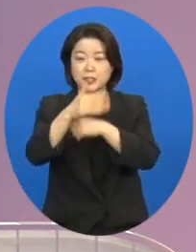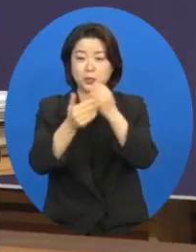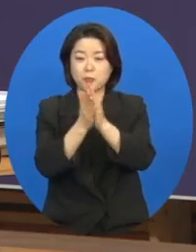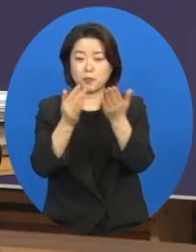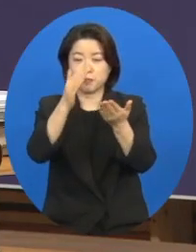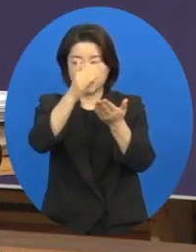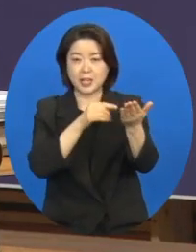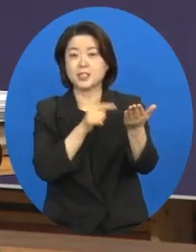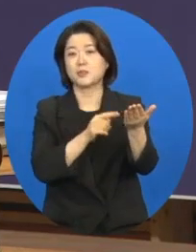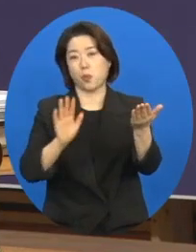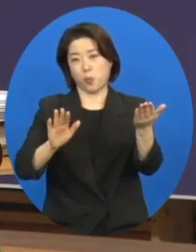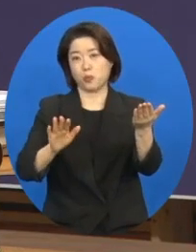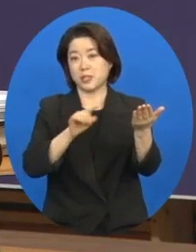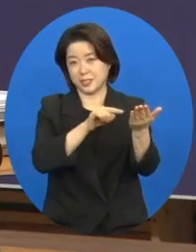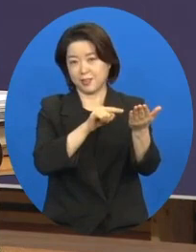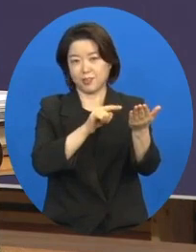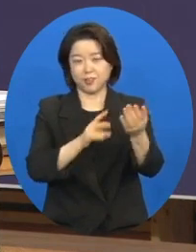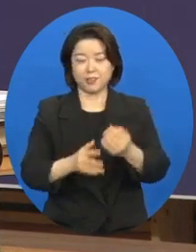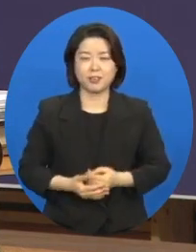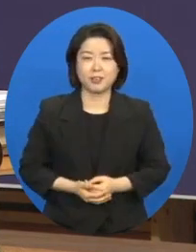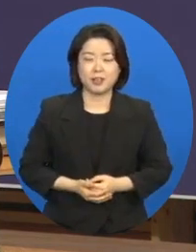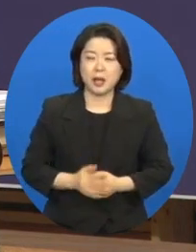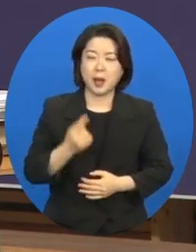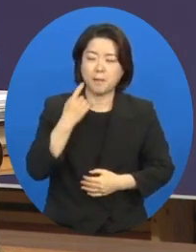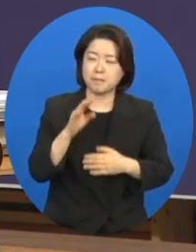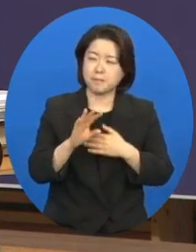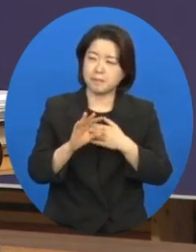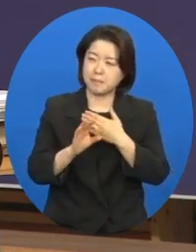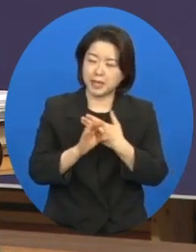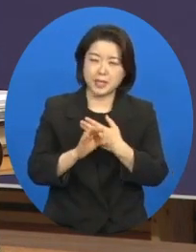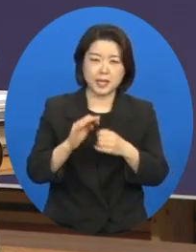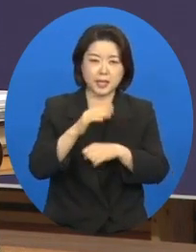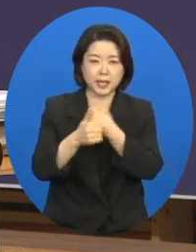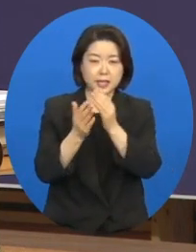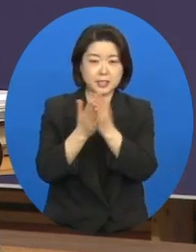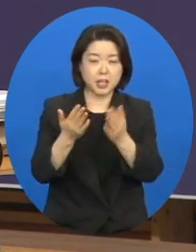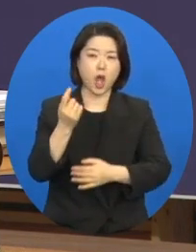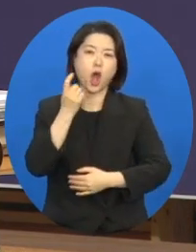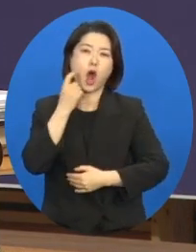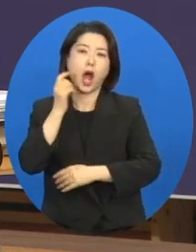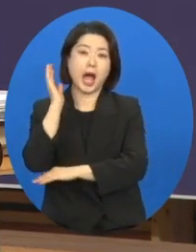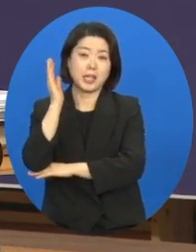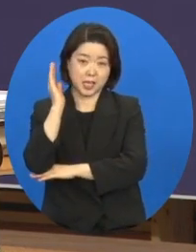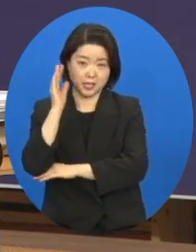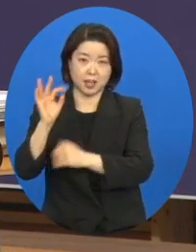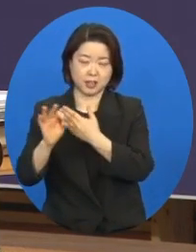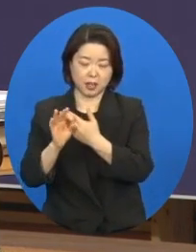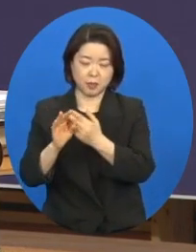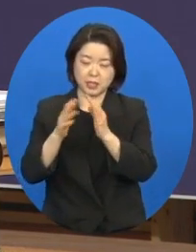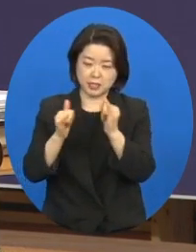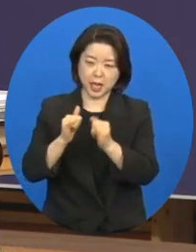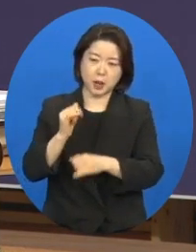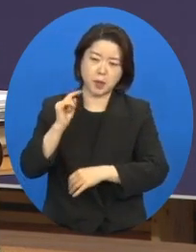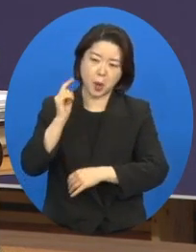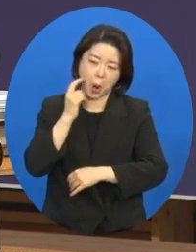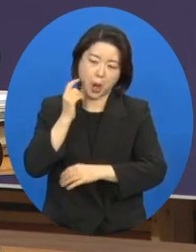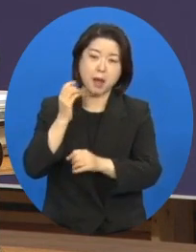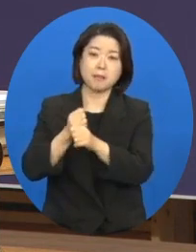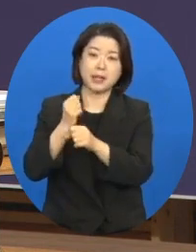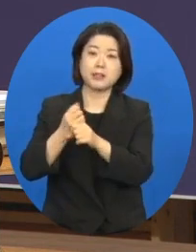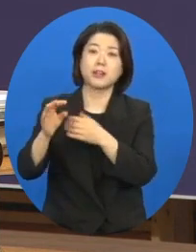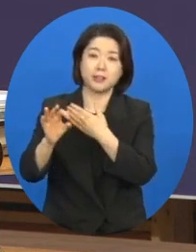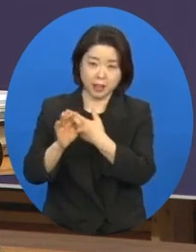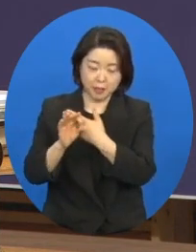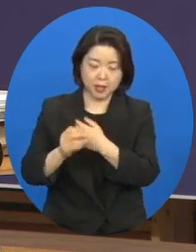본문입니다. 왜냐하면 만일 성경이 만들어진 이야기고 사람이 만든 것이라면